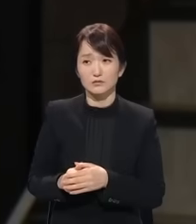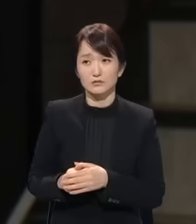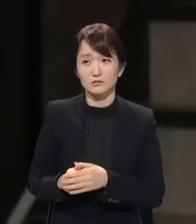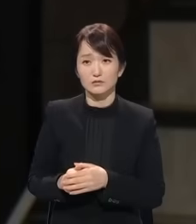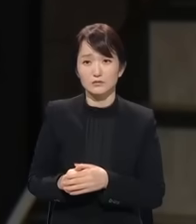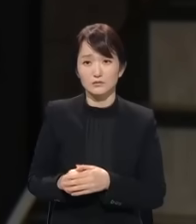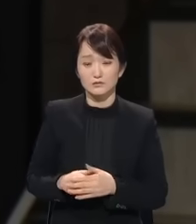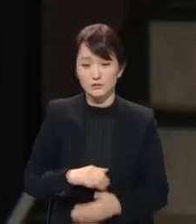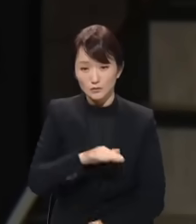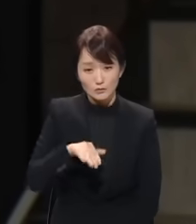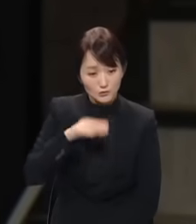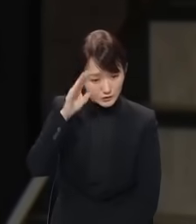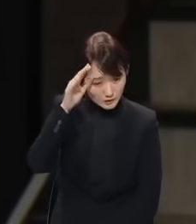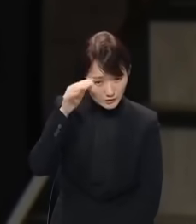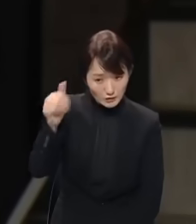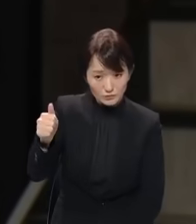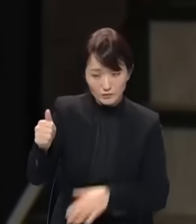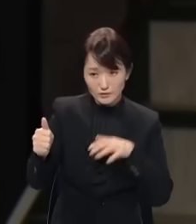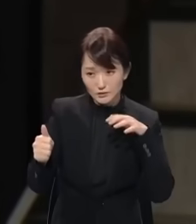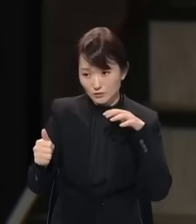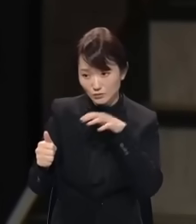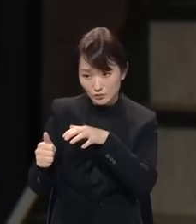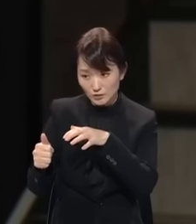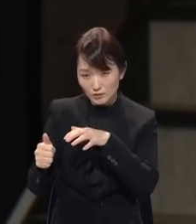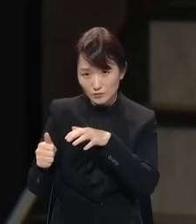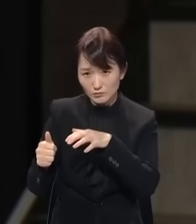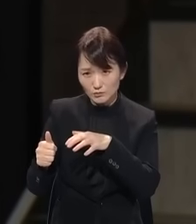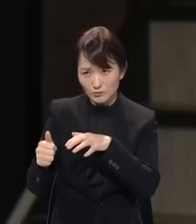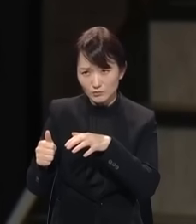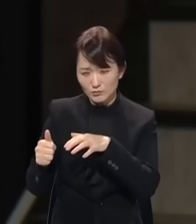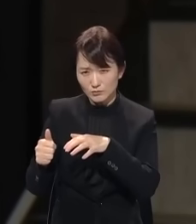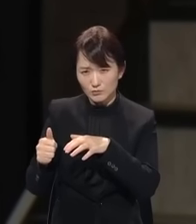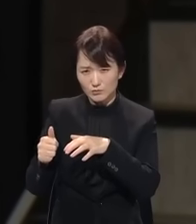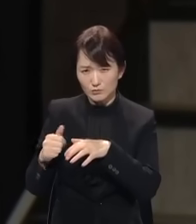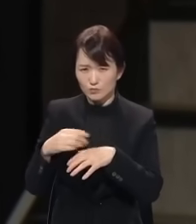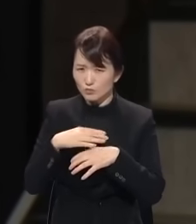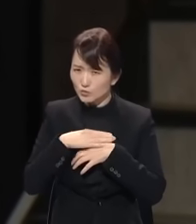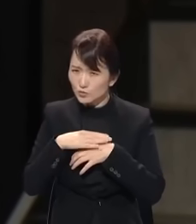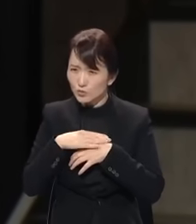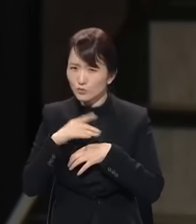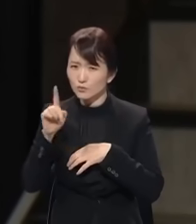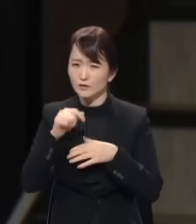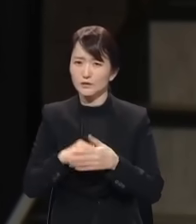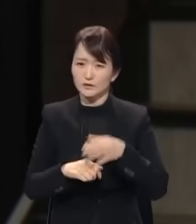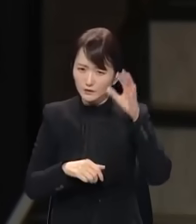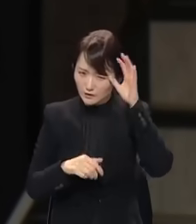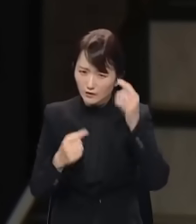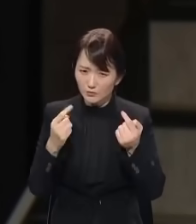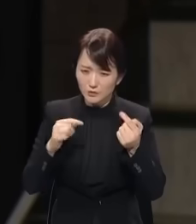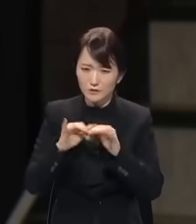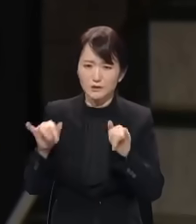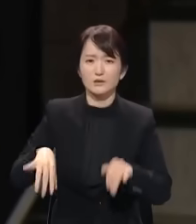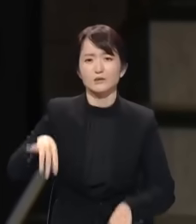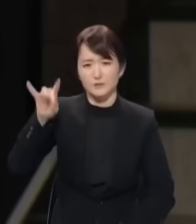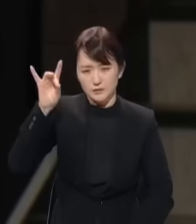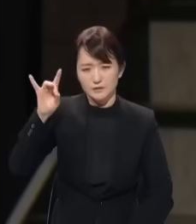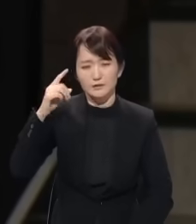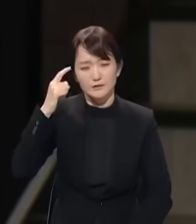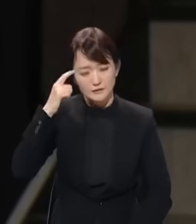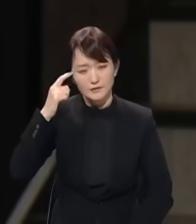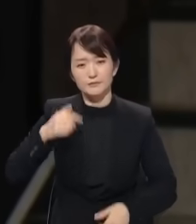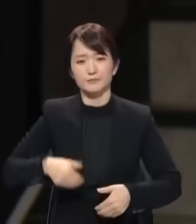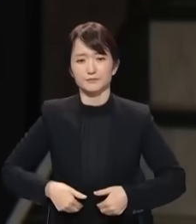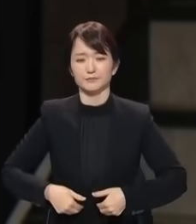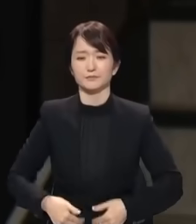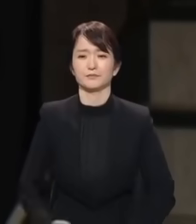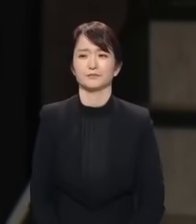우리 개는 주인을 공격하면 이렇게 싸나워져요라고 얘기를 해도 언제나 개보다는 사람이 먼저라는 걸 우리가 다 생각할 필요가